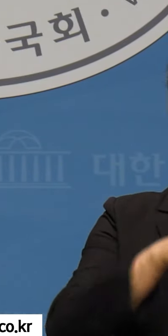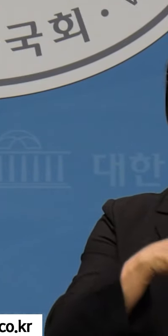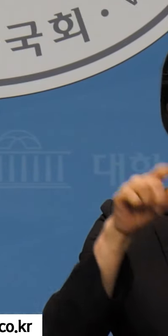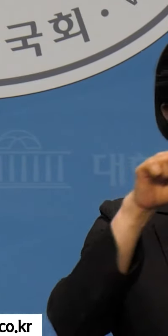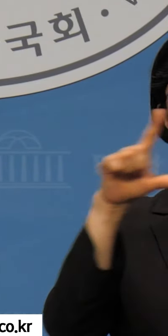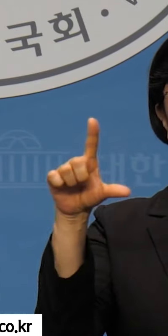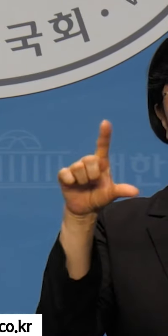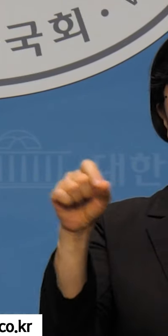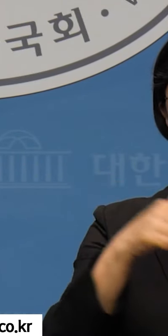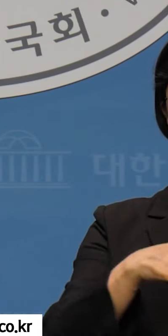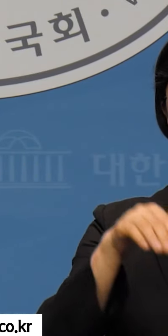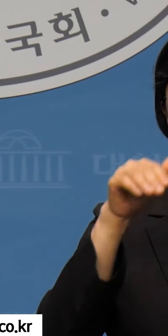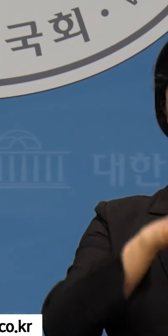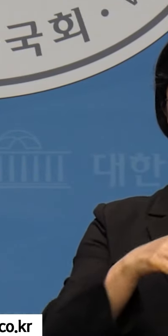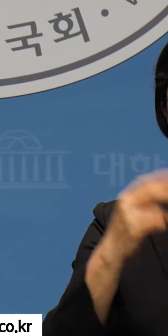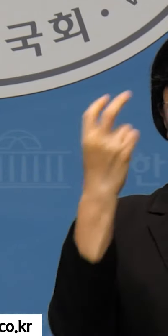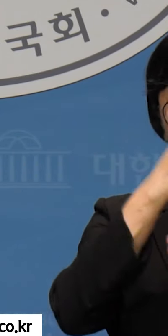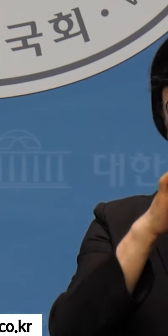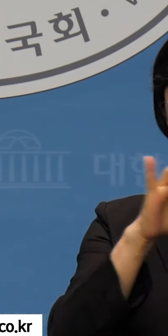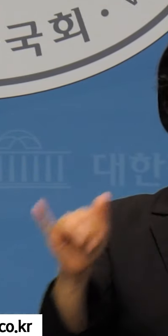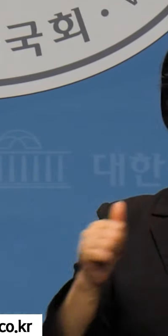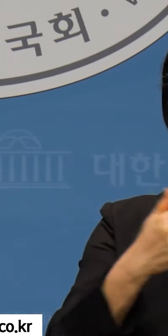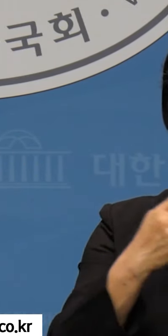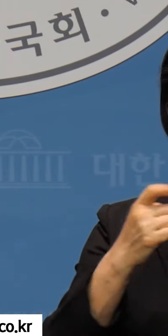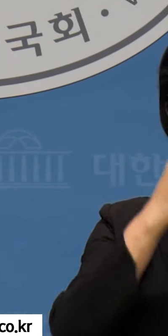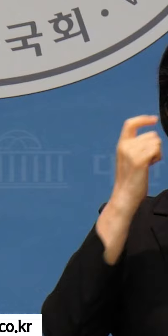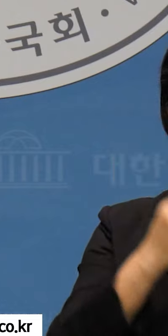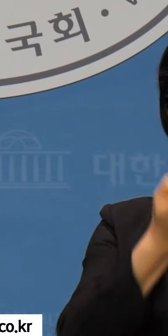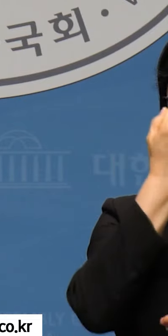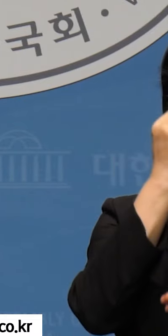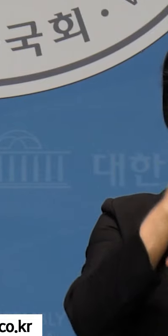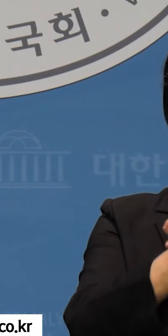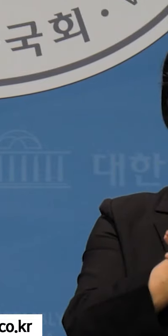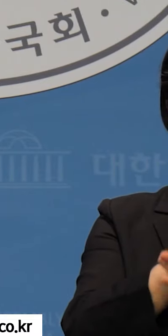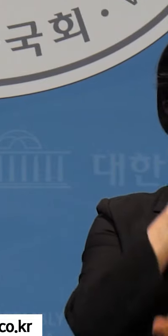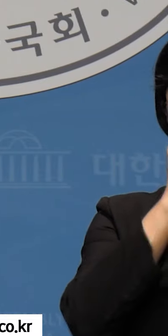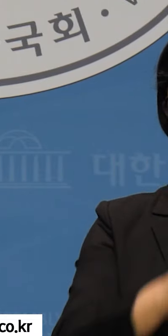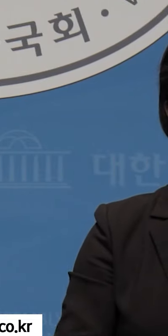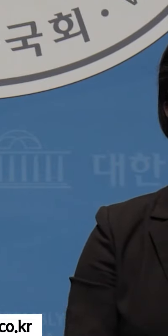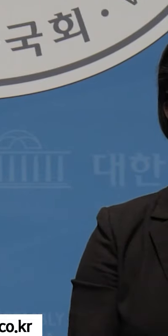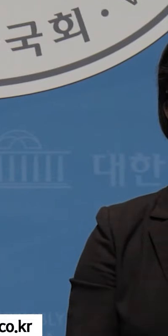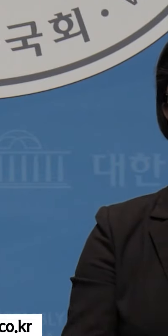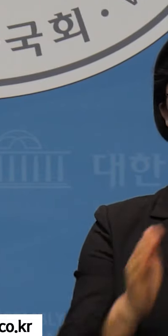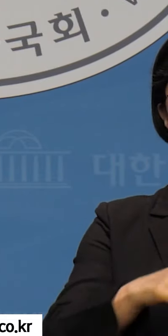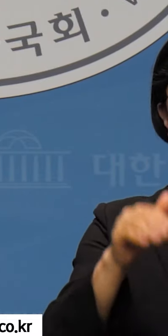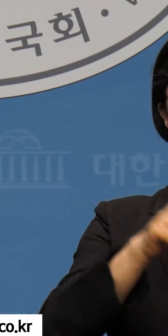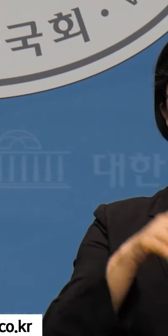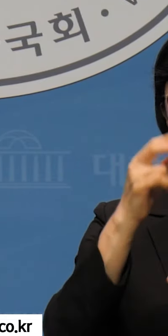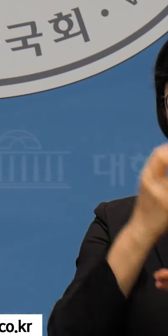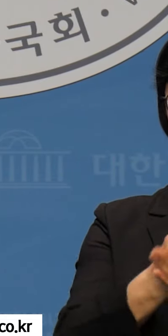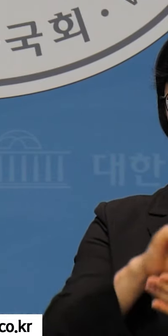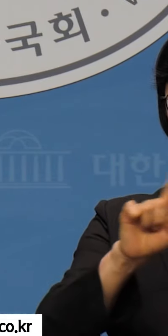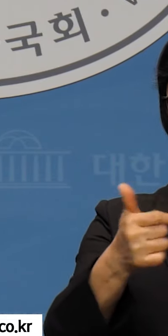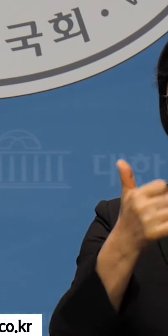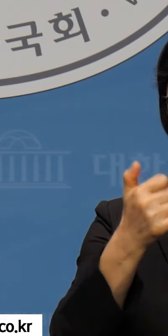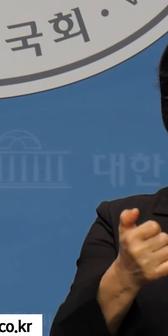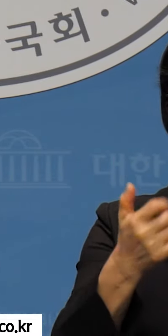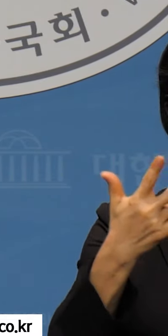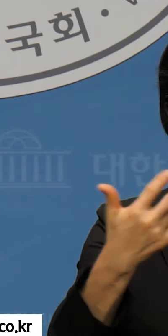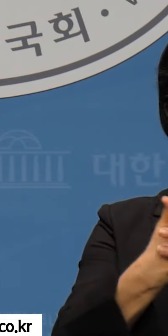투표용지에 투표관리관이 직접 개인 도장을 날인하라. 공직선거법